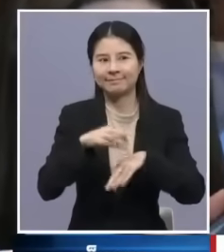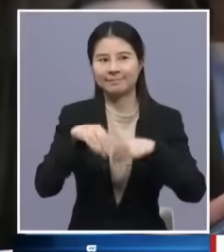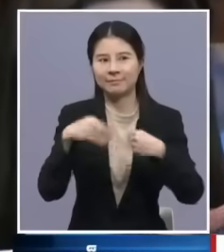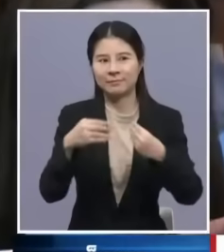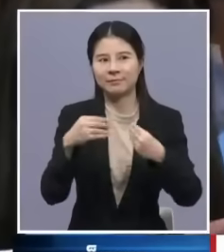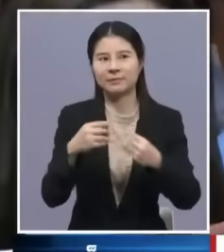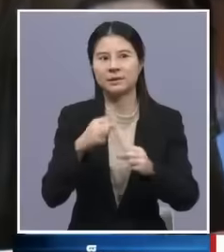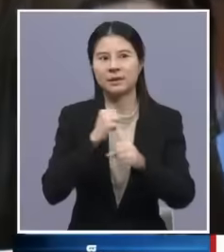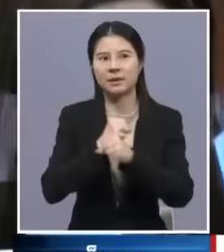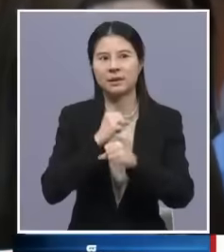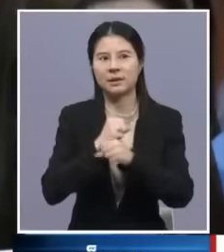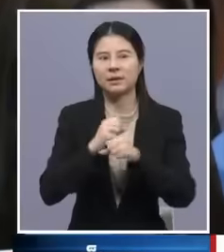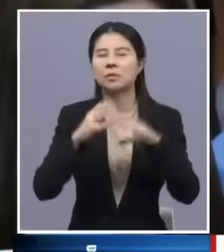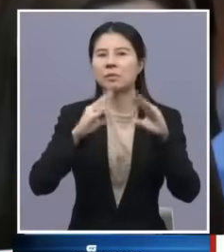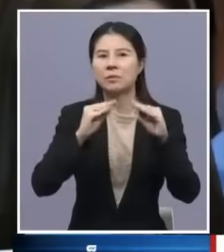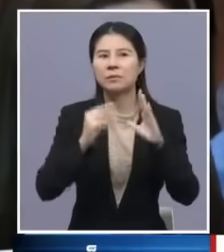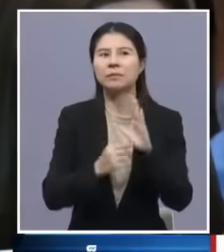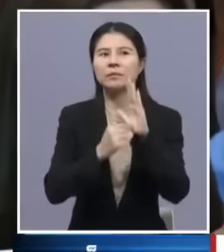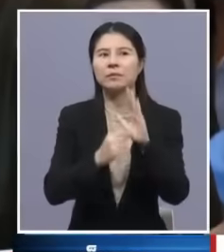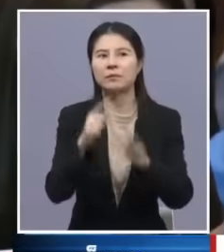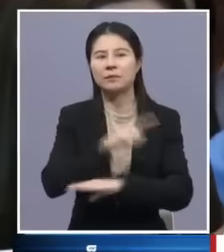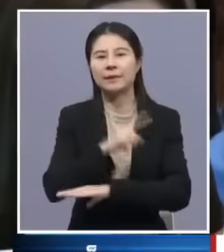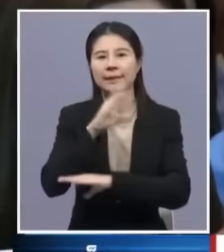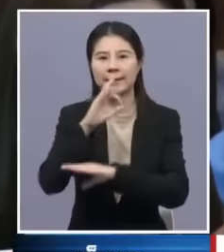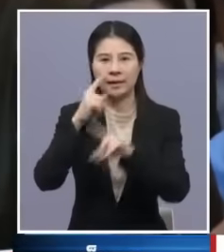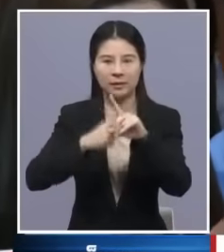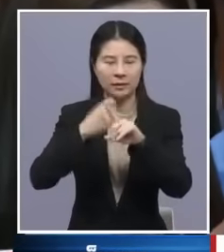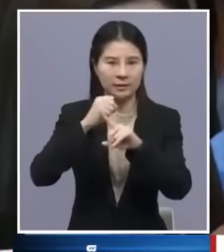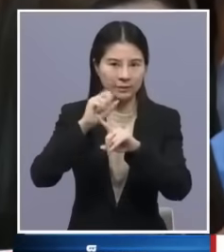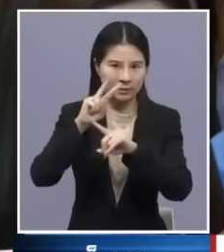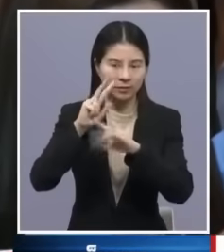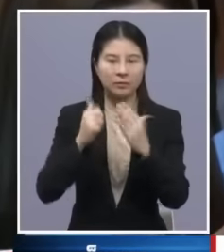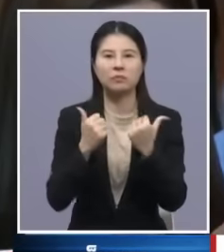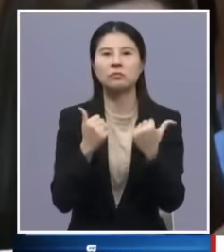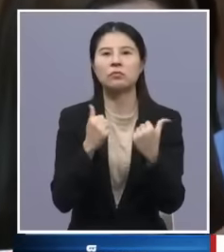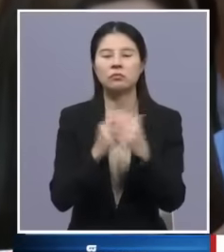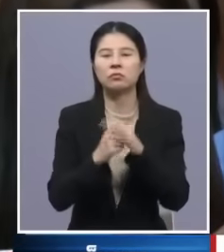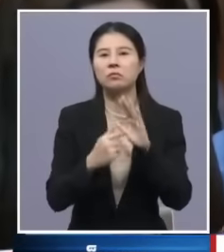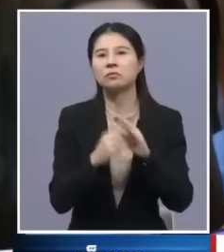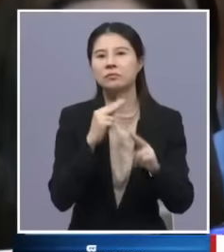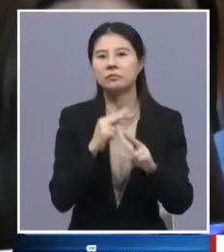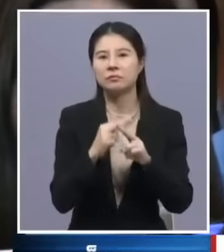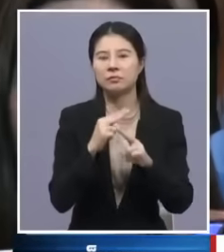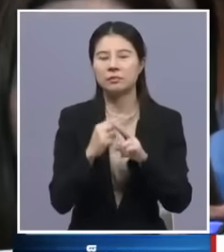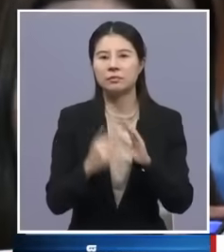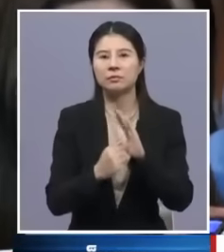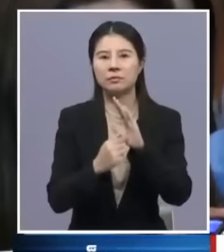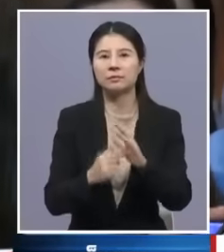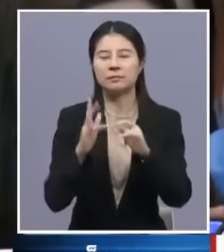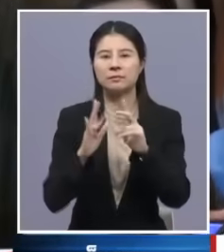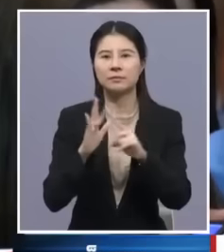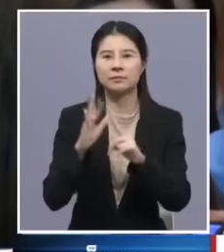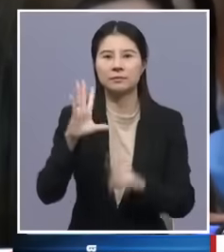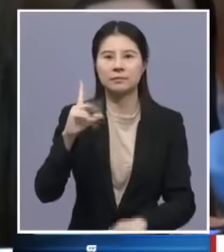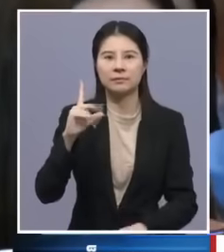เพื่อที่จะเสนอต่อที่ประชุมใหญ่ในวันที่9ธันวาคมนี ้ นอกจากนั้นก็จะมีมติเสนอชื่อของคุณเดชอิดหรือว่านาย